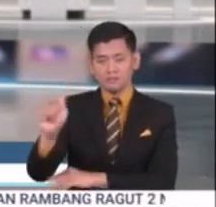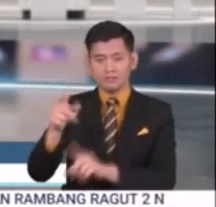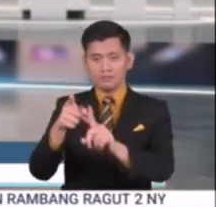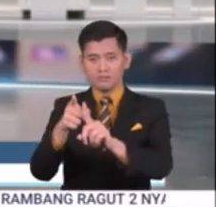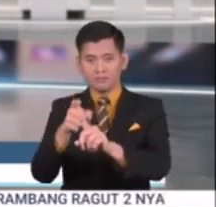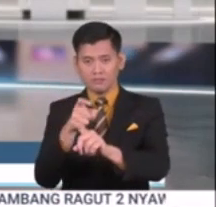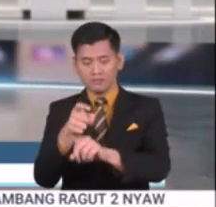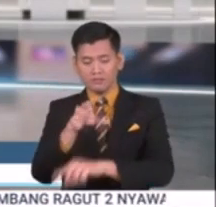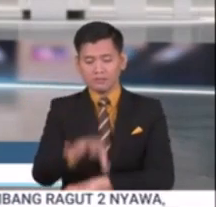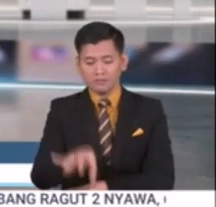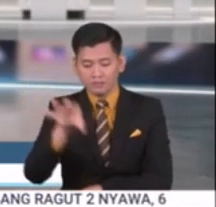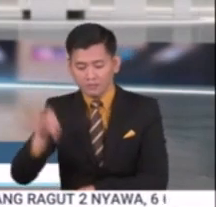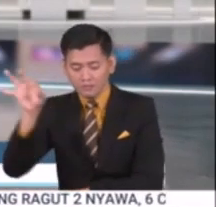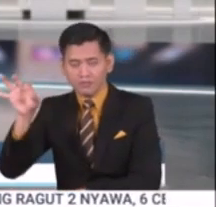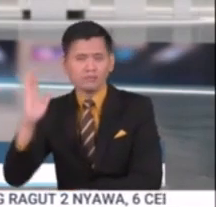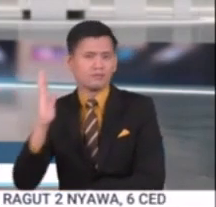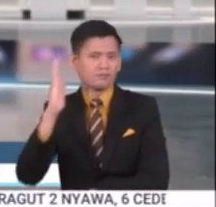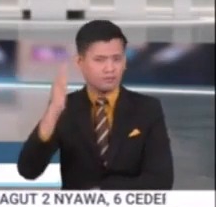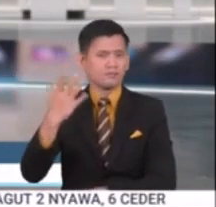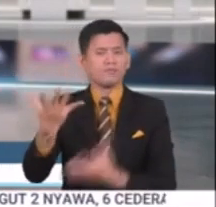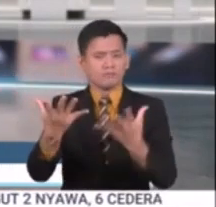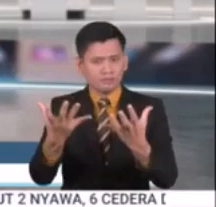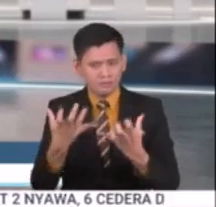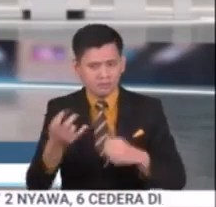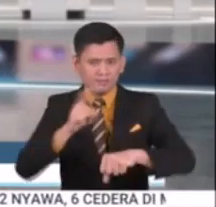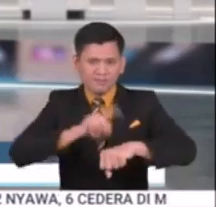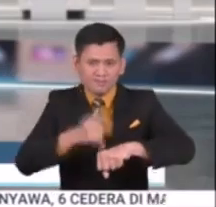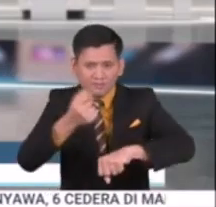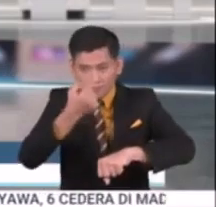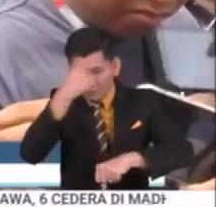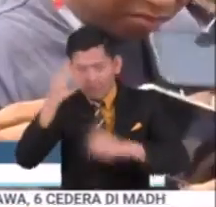memerlukan sedikit masa untuk diselesaikan